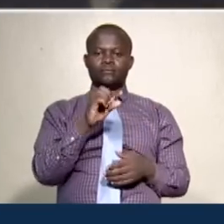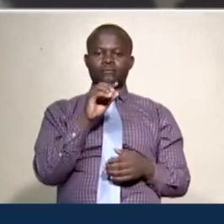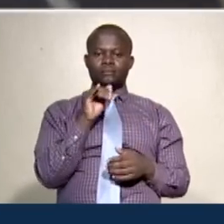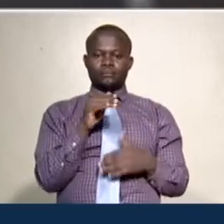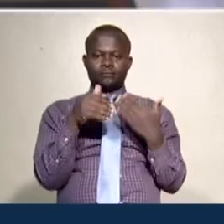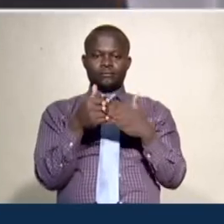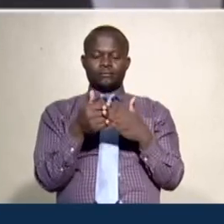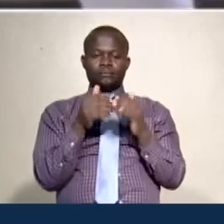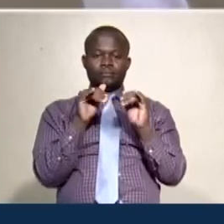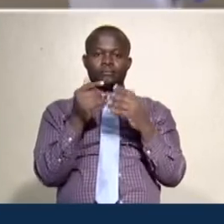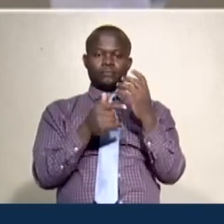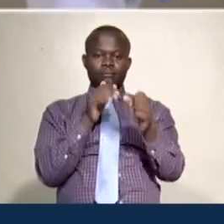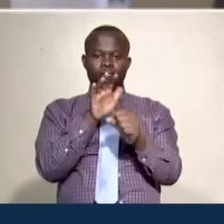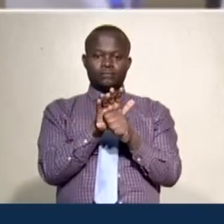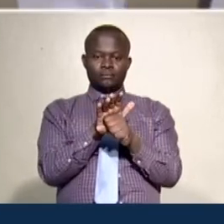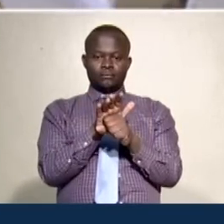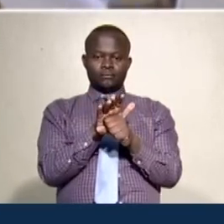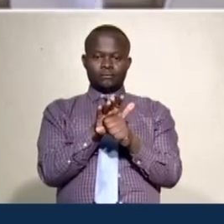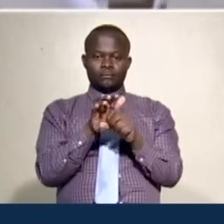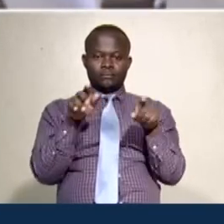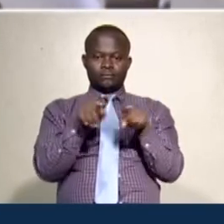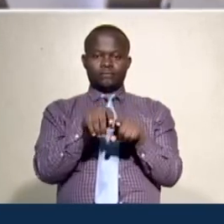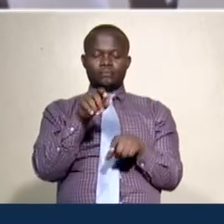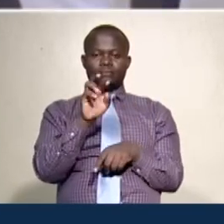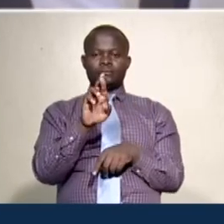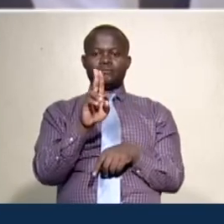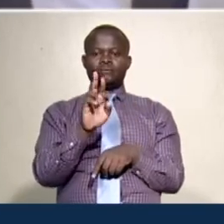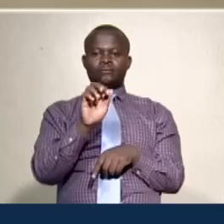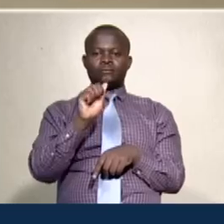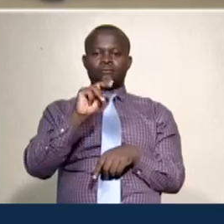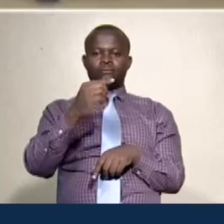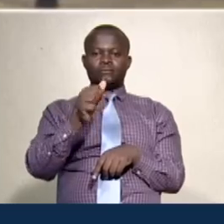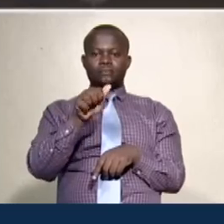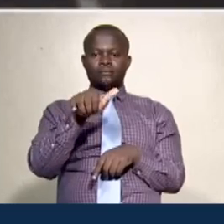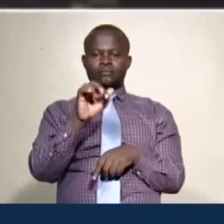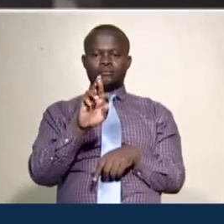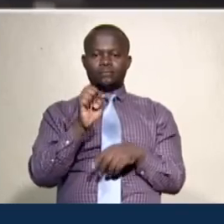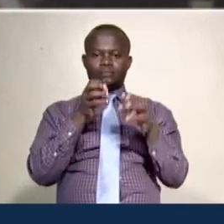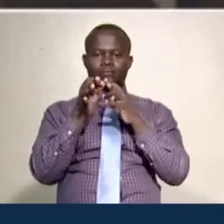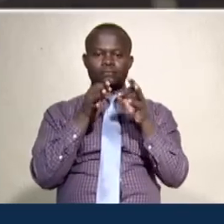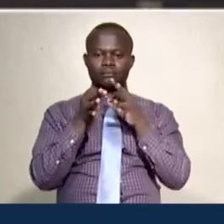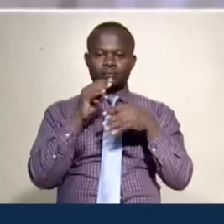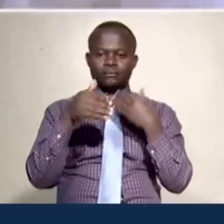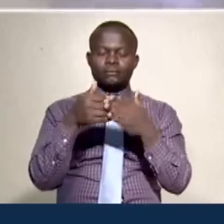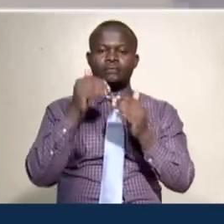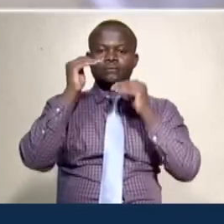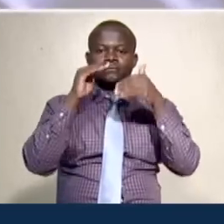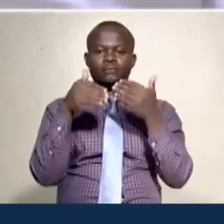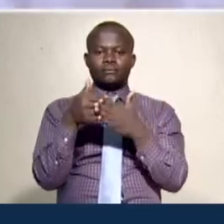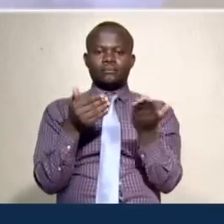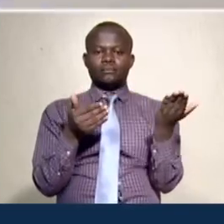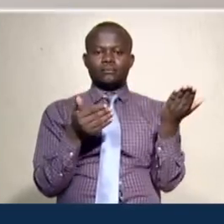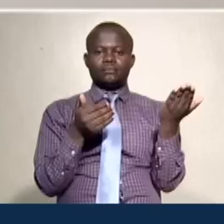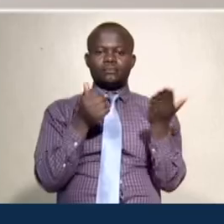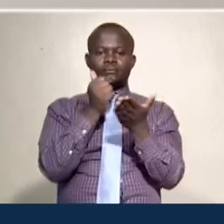imyitozo yabasigiye byinshi bitandukanye nkuko Rurangayiregi umuyobozi wa SGI abigarukaho ku rwego navuga ko ngo rugiye